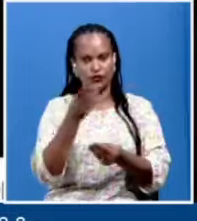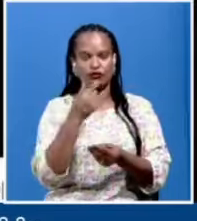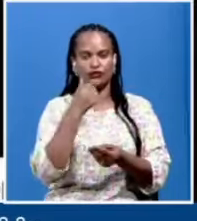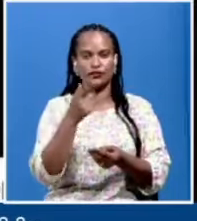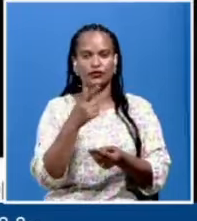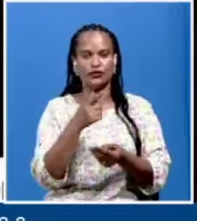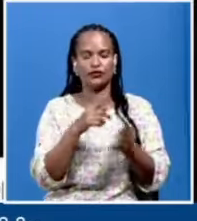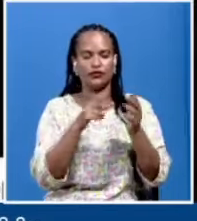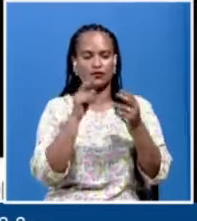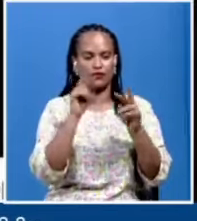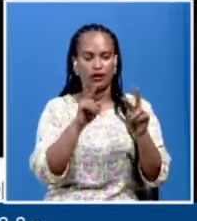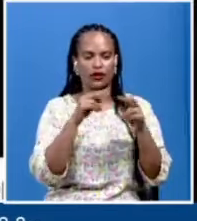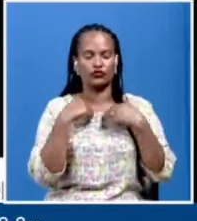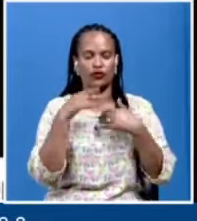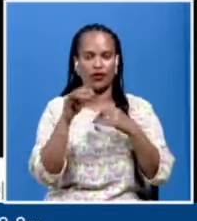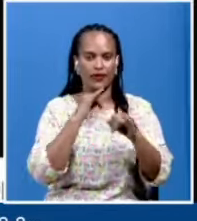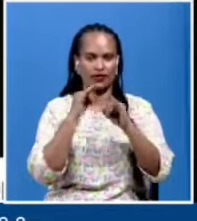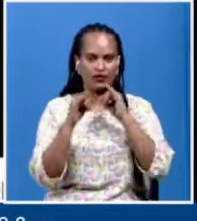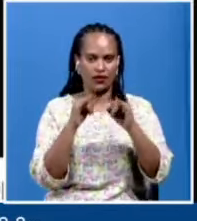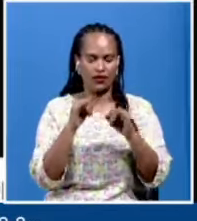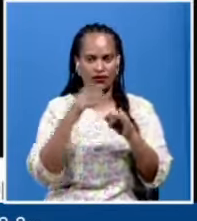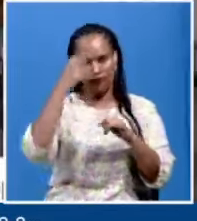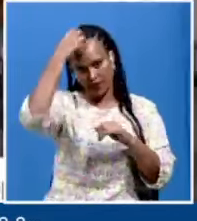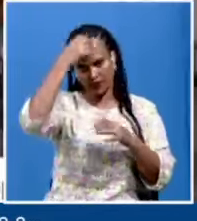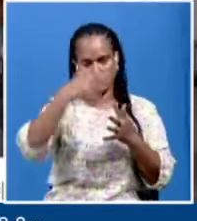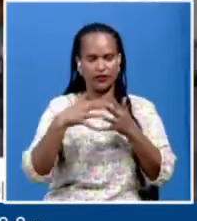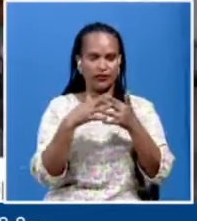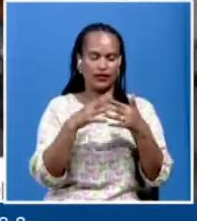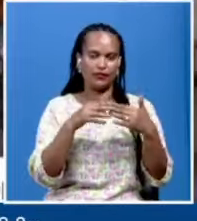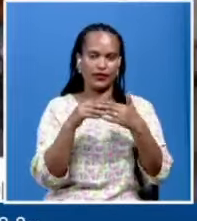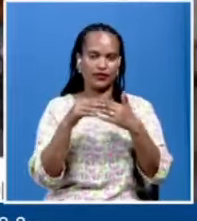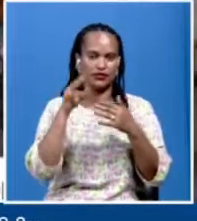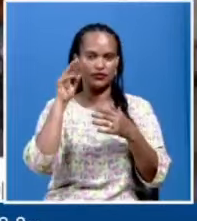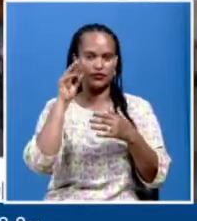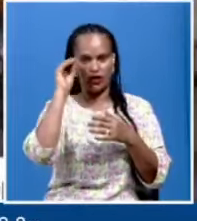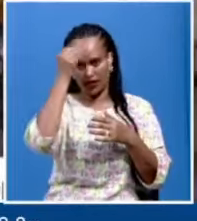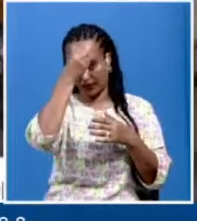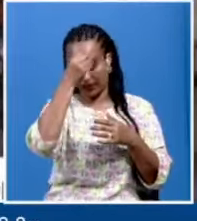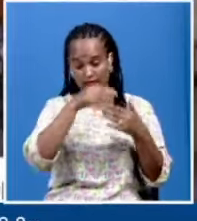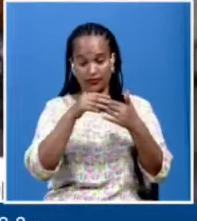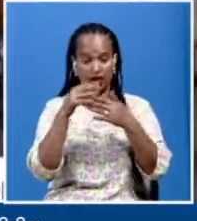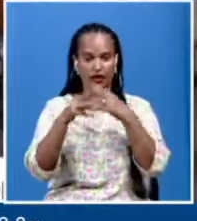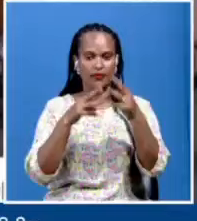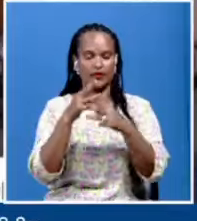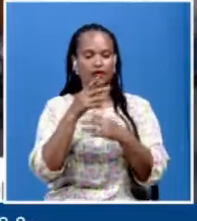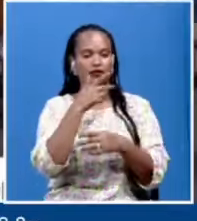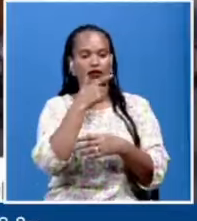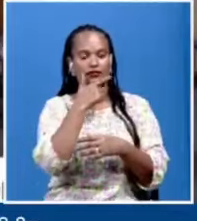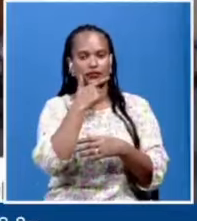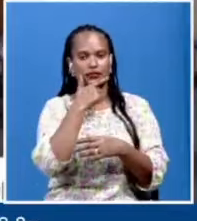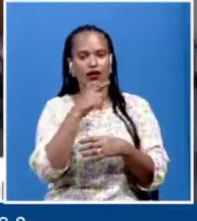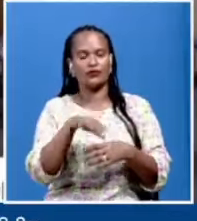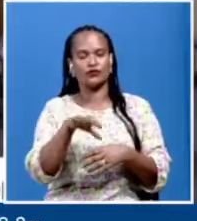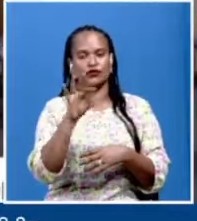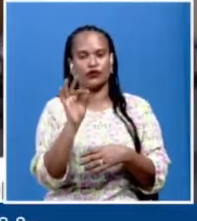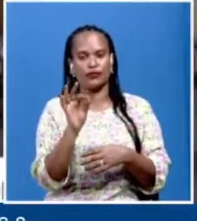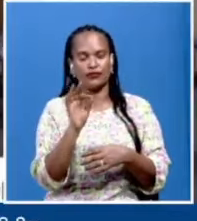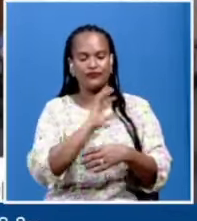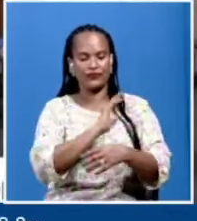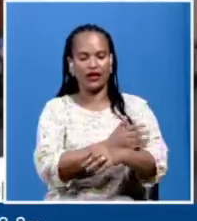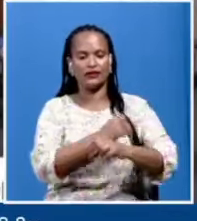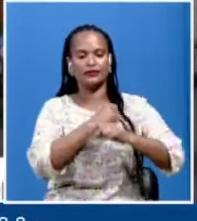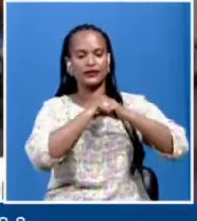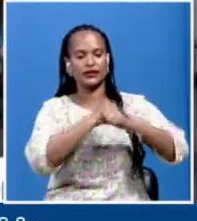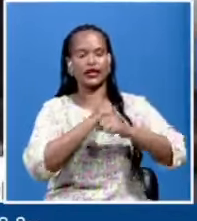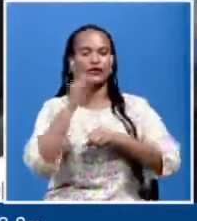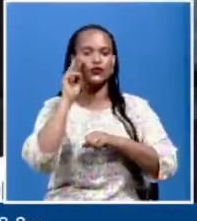دما تملخيت زلو تحبريتا منغستا امريكا بمريحنا سعود عربي زمرح عالم لقا تعذبتي ابزر كابلون حيلي مكل